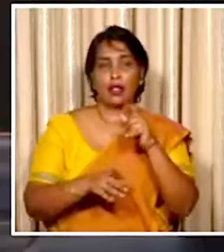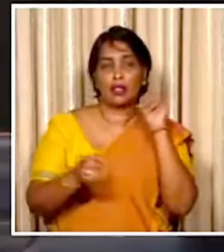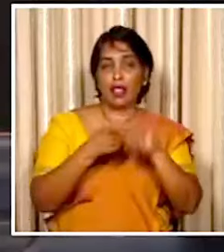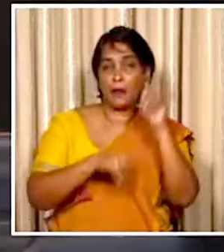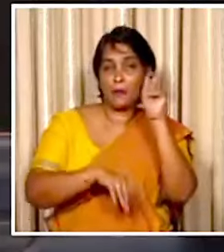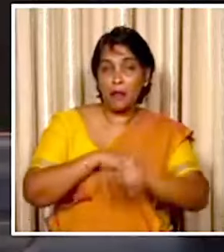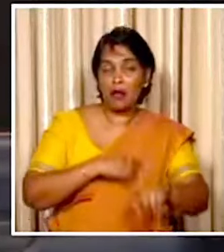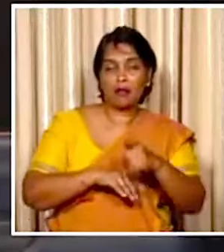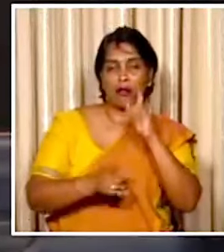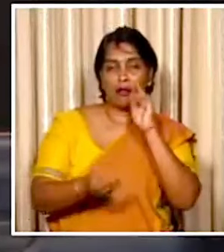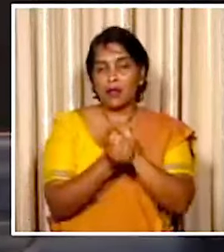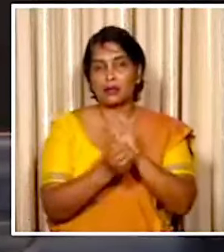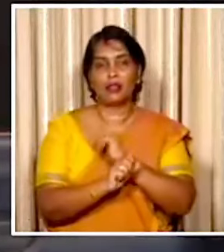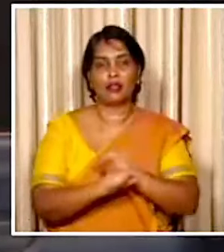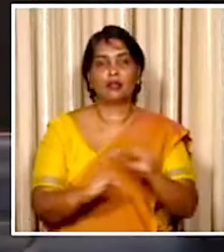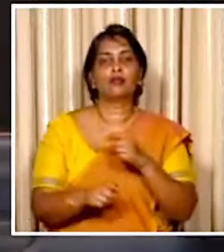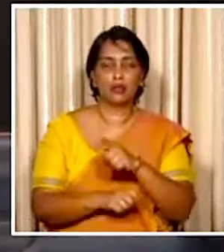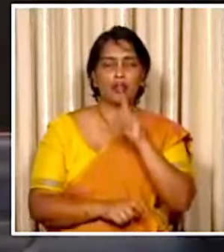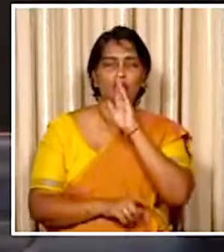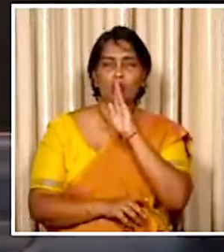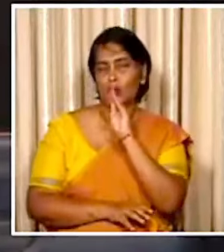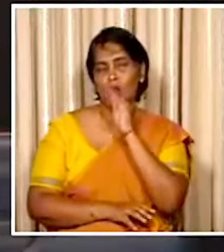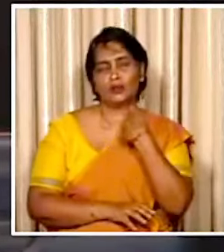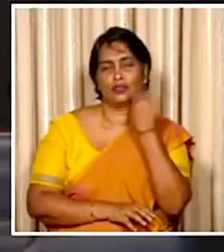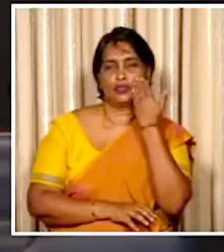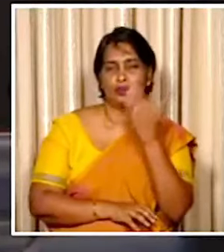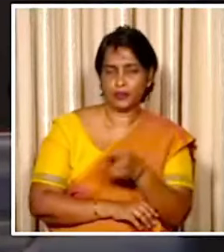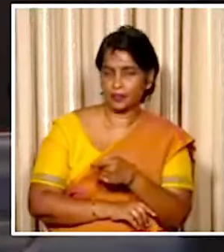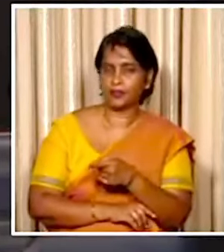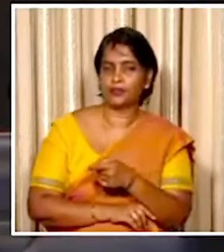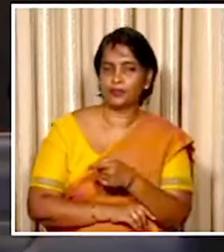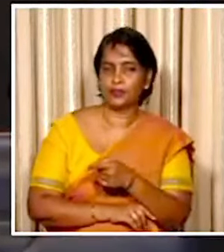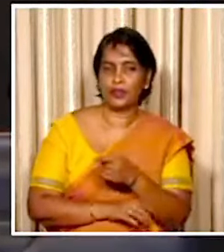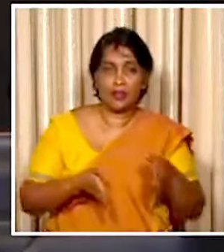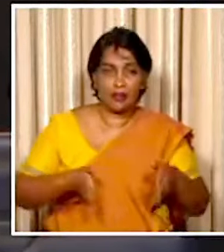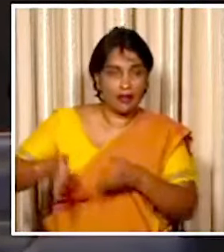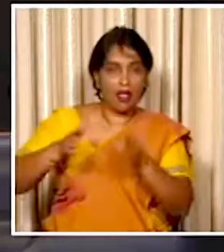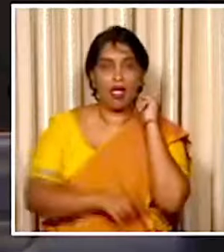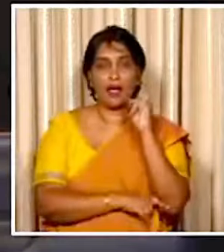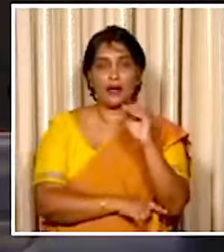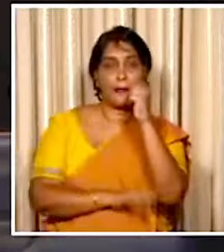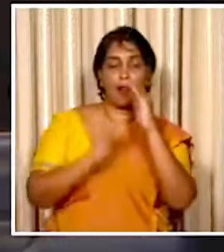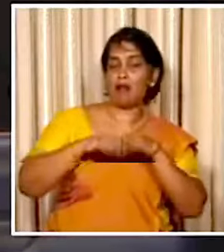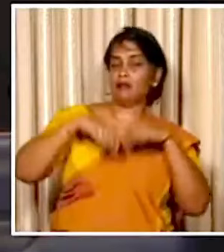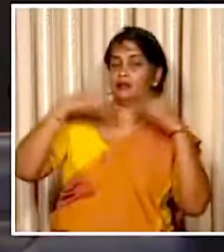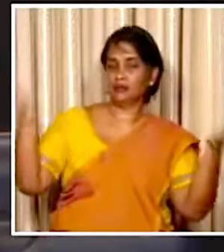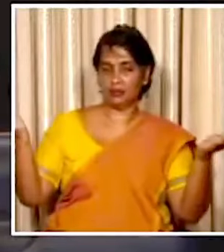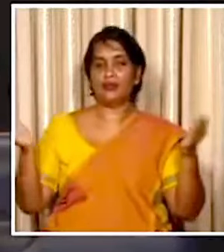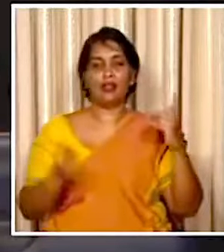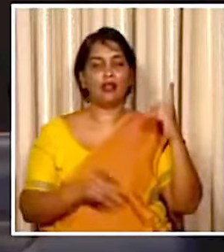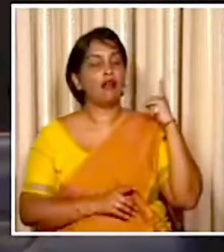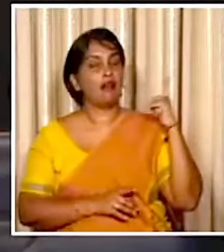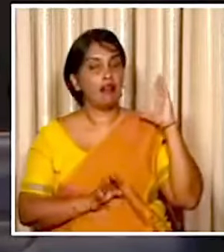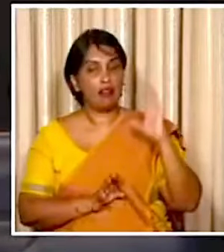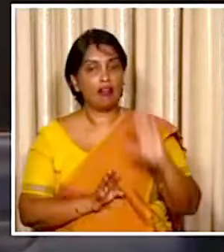සංවිධායකින්ගේ නොසැලකිලිමත්කම නිසා තමයි වුනේ. අපි හොයලා බලපුවාම සාමාන්‍යයෙන් ට්‍රැක් එකේ ඉඳන් අඩි 50ක් එහා පැත්තෙන් හමුදාව